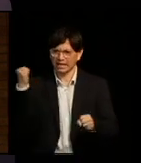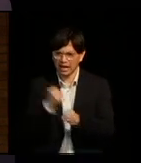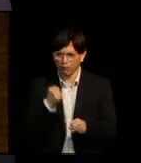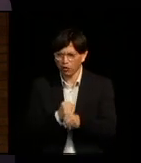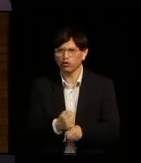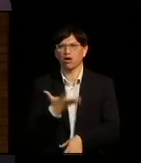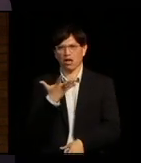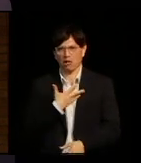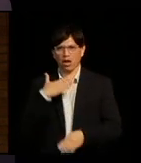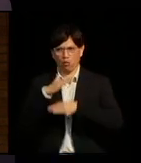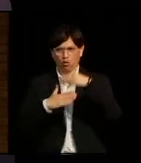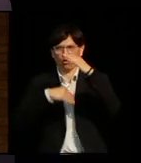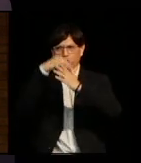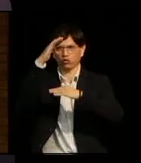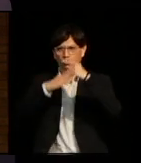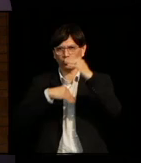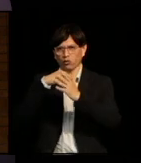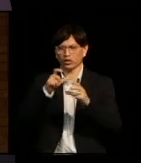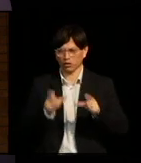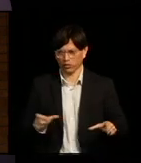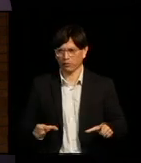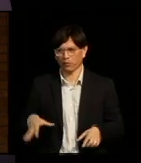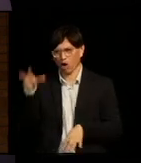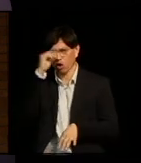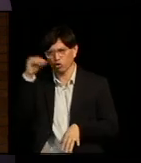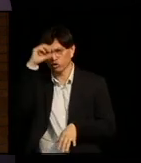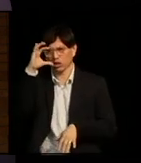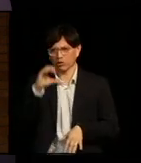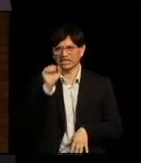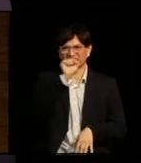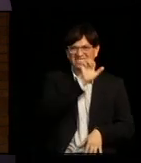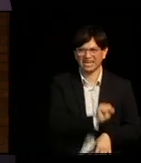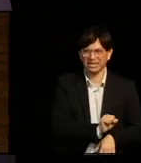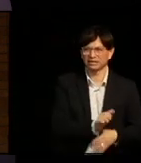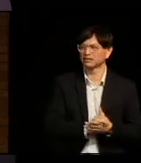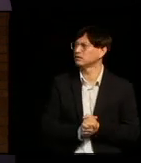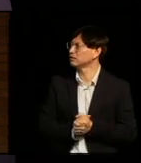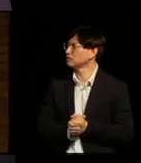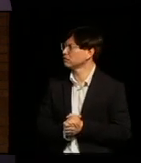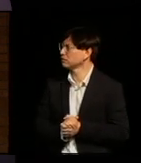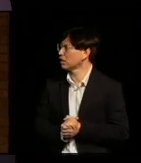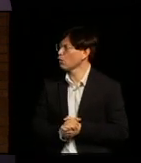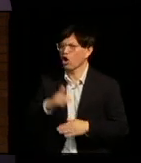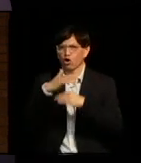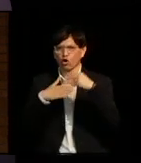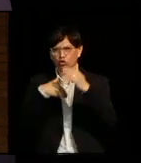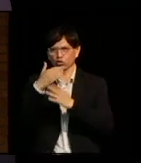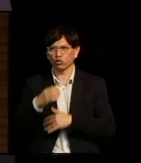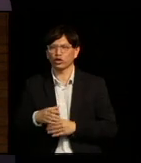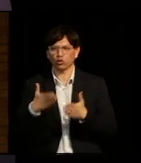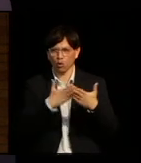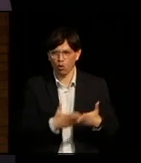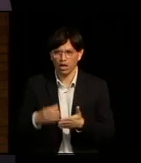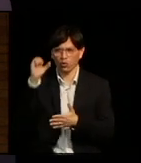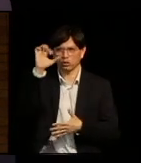abbiamo costruito questa bambina conosceva la CIA e abbiamo costruito un libretto in cia per farle